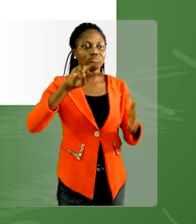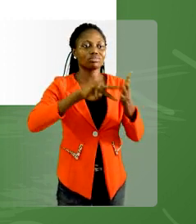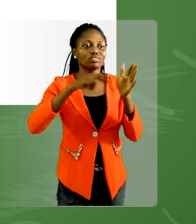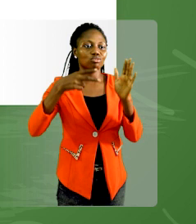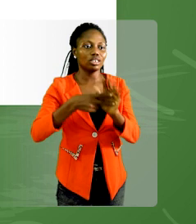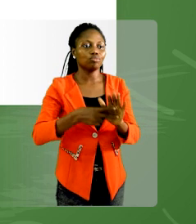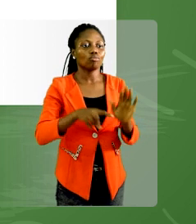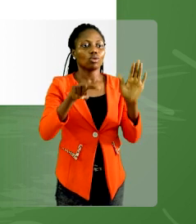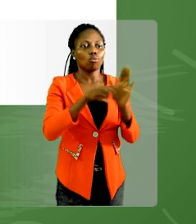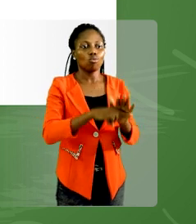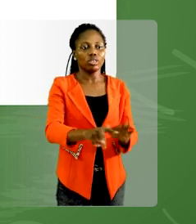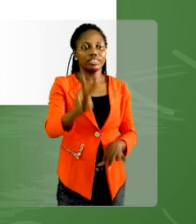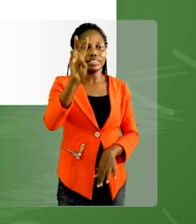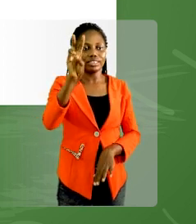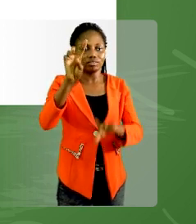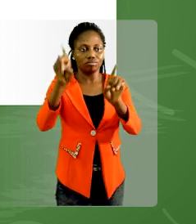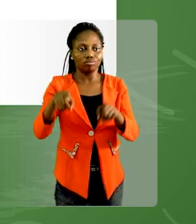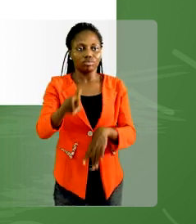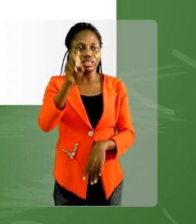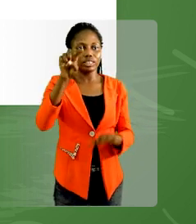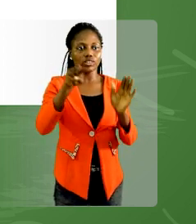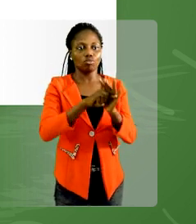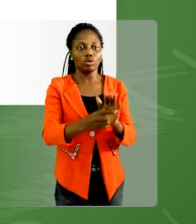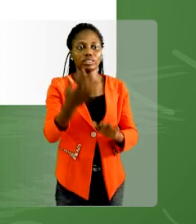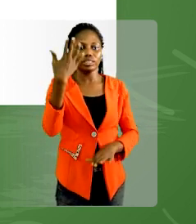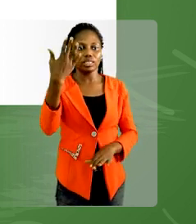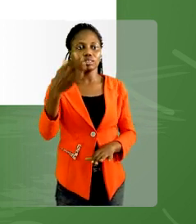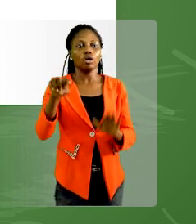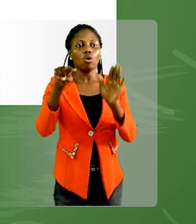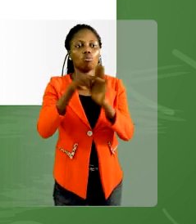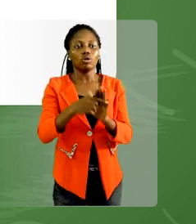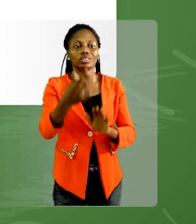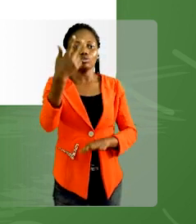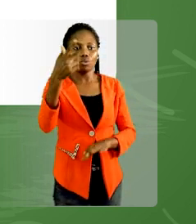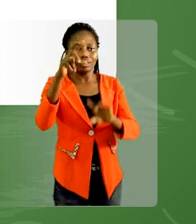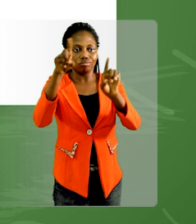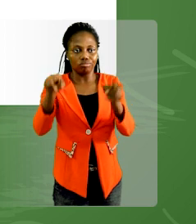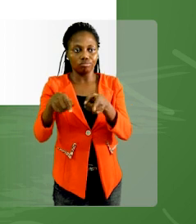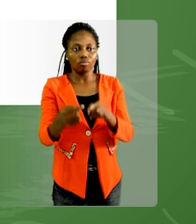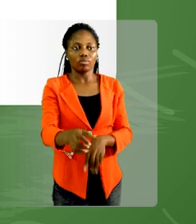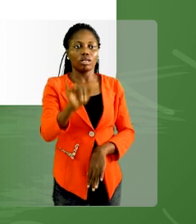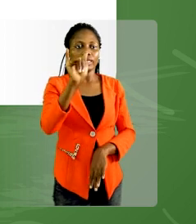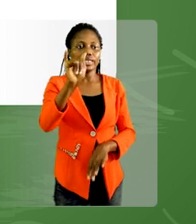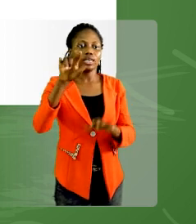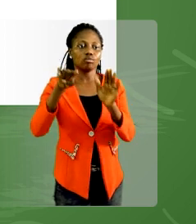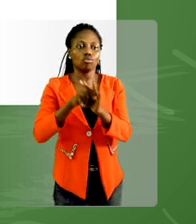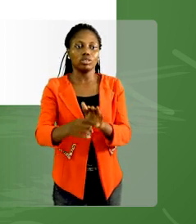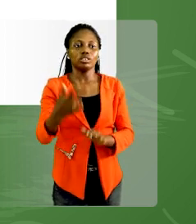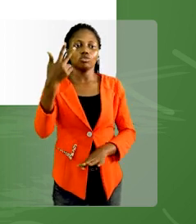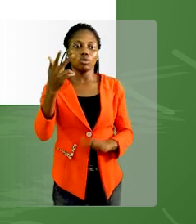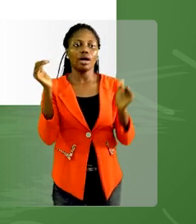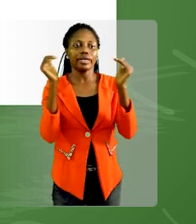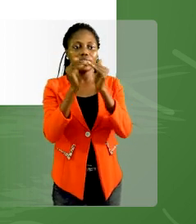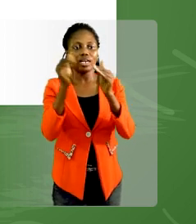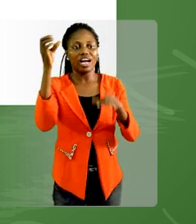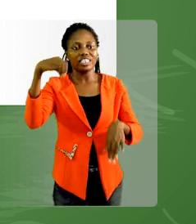plus 13 est égal à 0. Et nous disons que moins 2x moins y plus 13 est égal